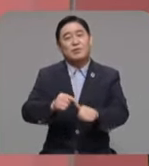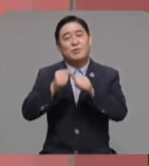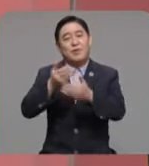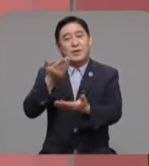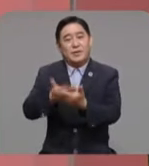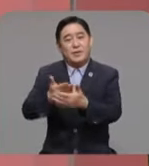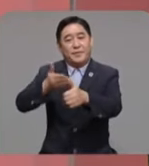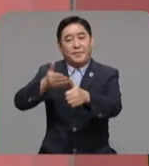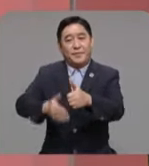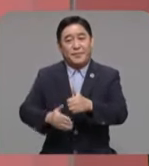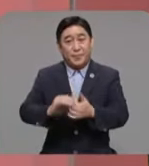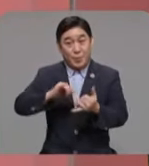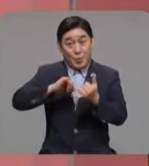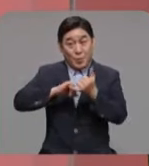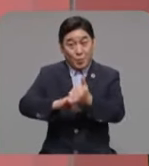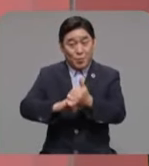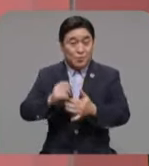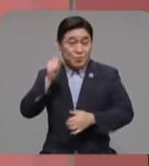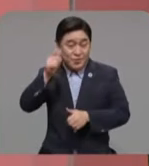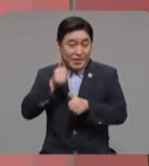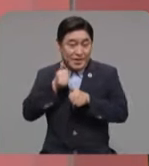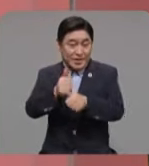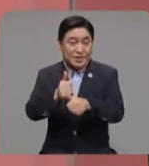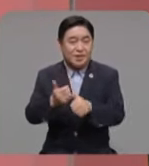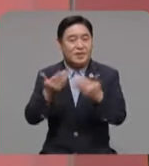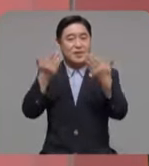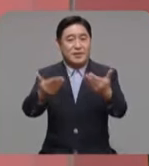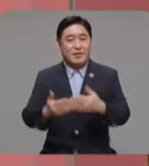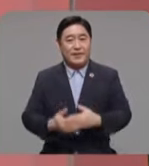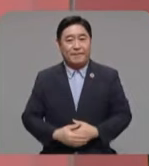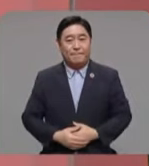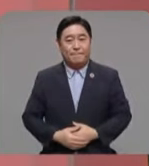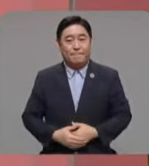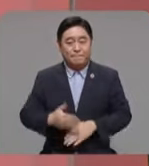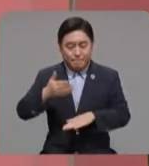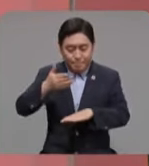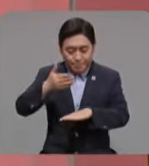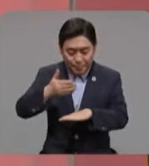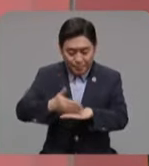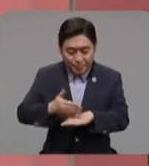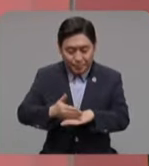출전시켜 주십시오. 반드시 위대한 승리를 안겨드리겠습니다. 감사합니다.